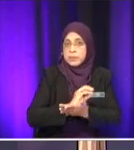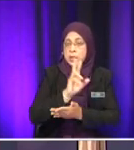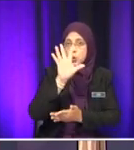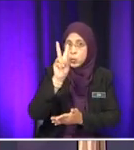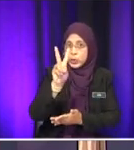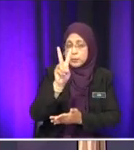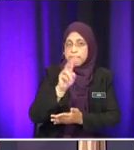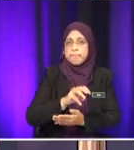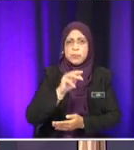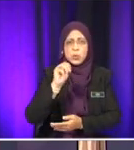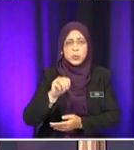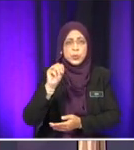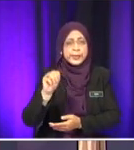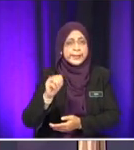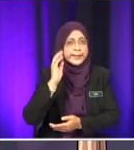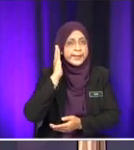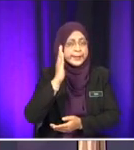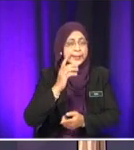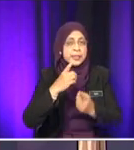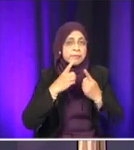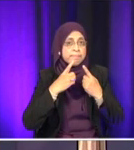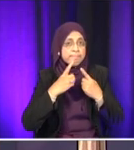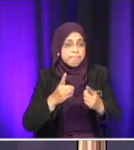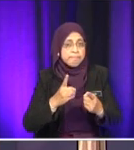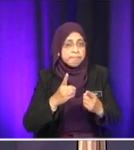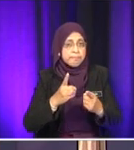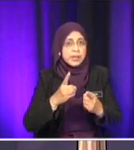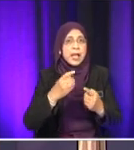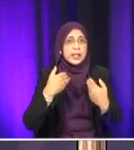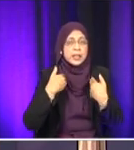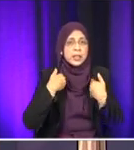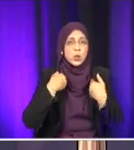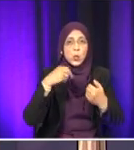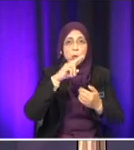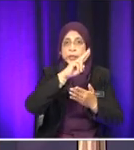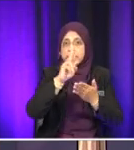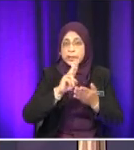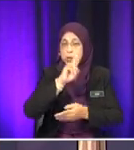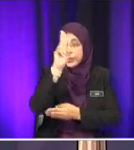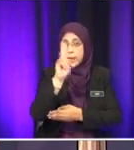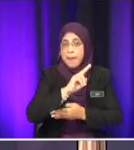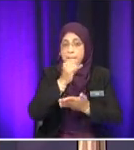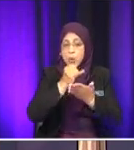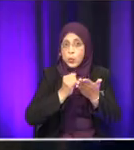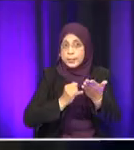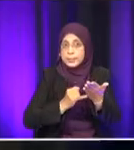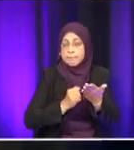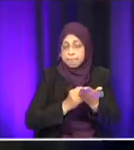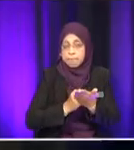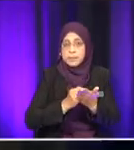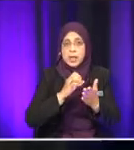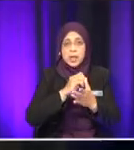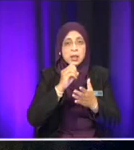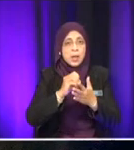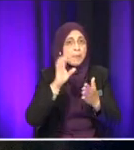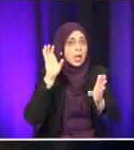akan berdepan dengan satu hujan yaitu hujan melukis ataupun kita Panggil menggambar Oke melukis